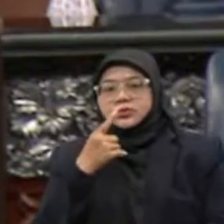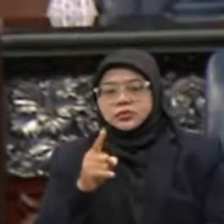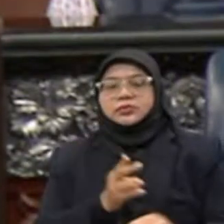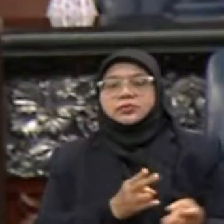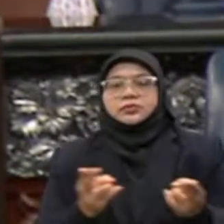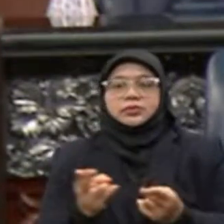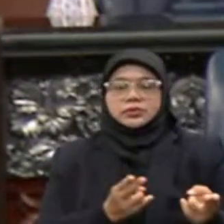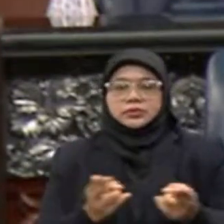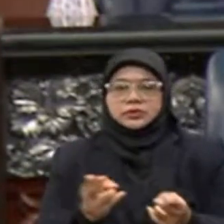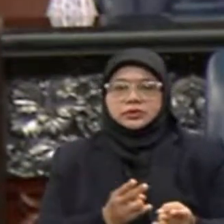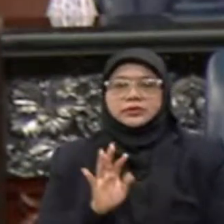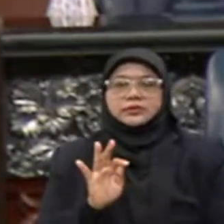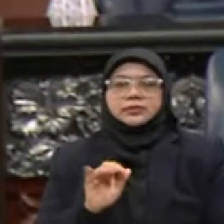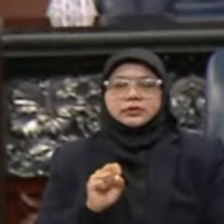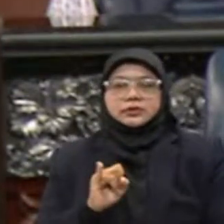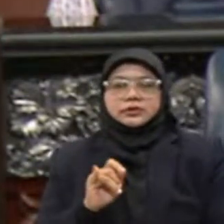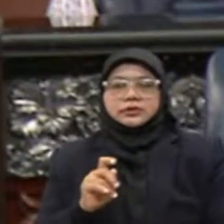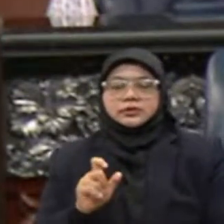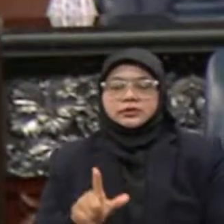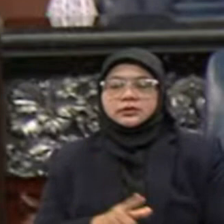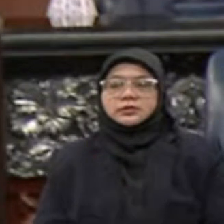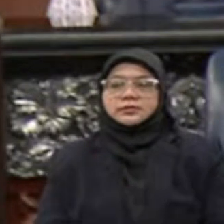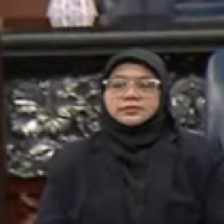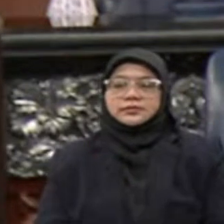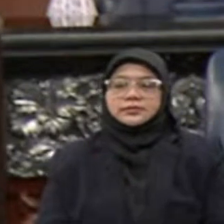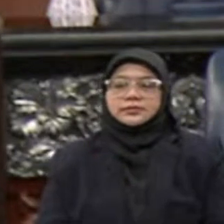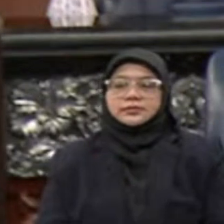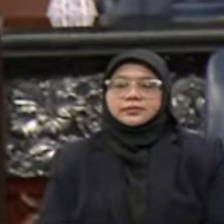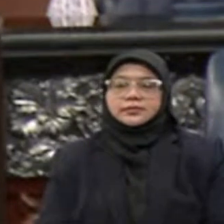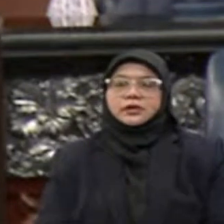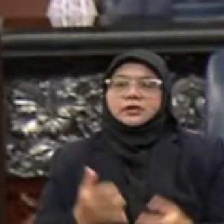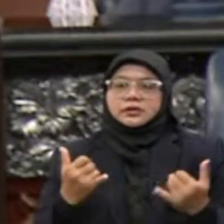dalam pengurusan fiskal atau speaker